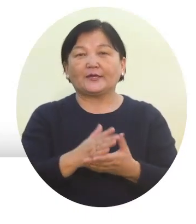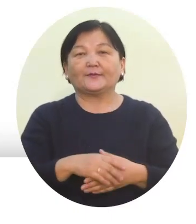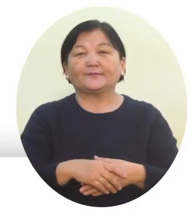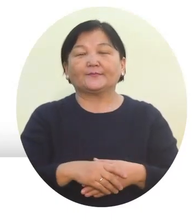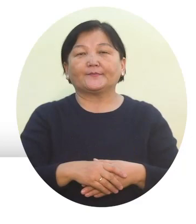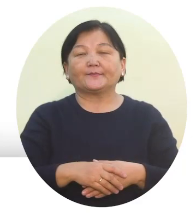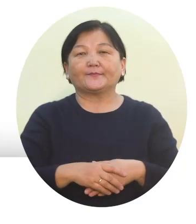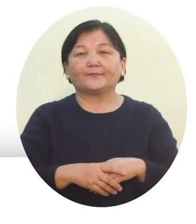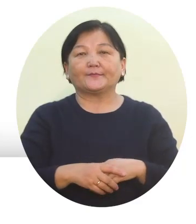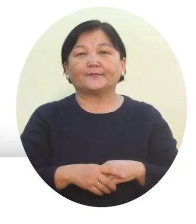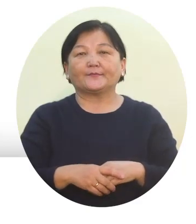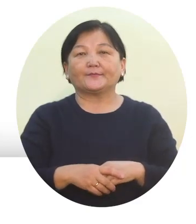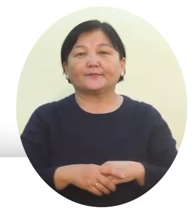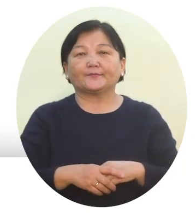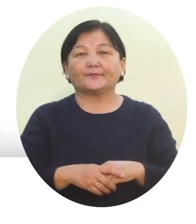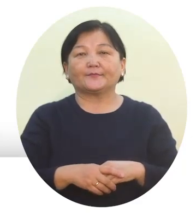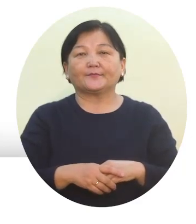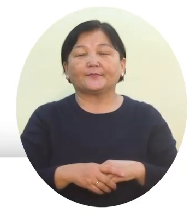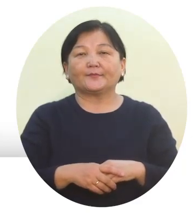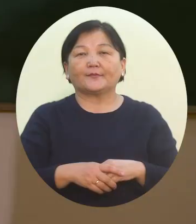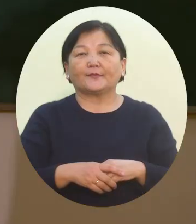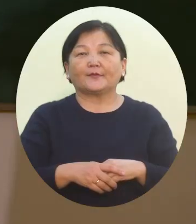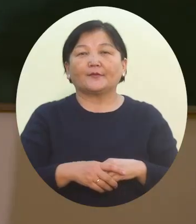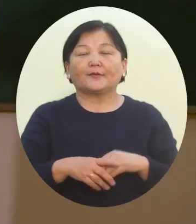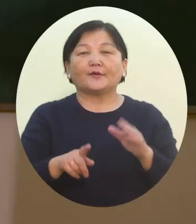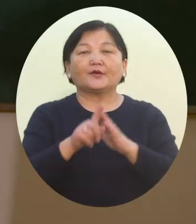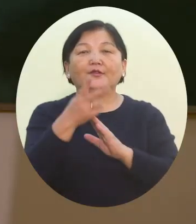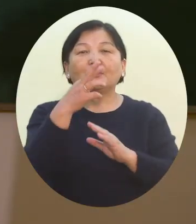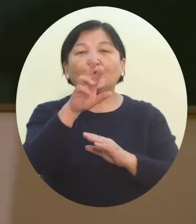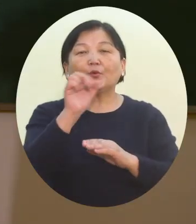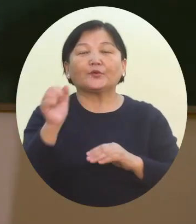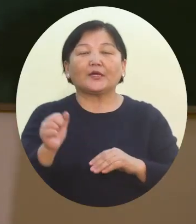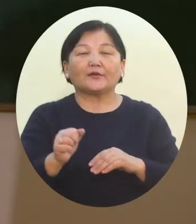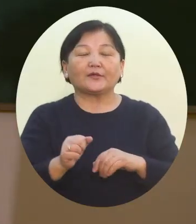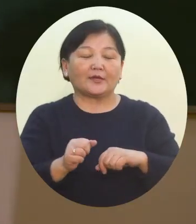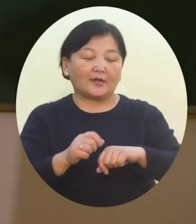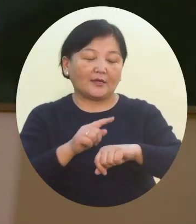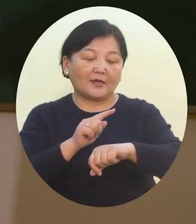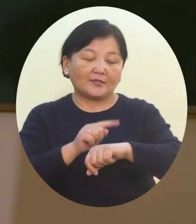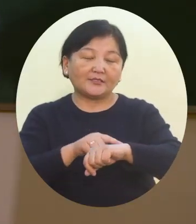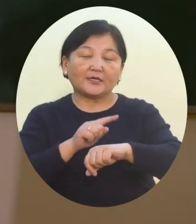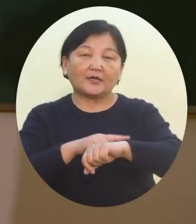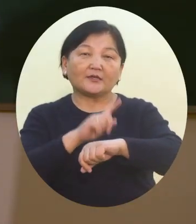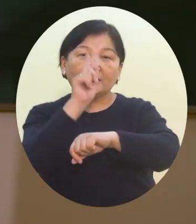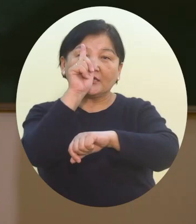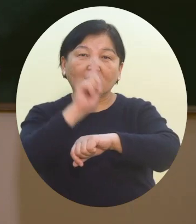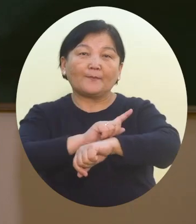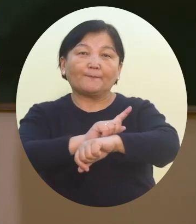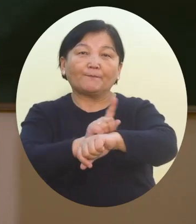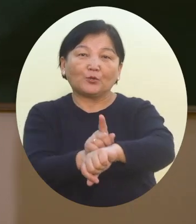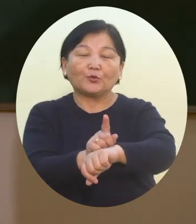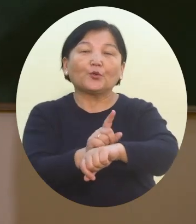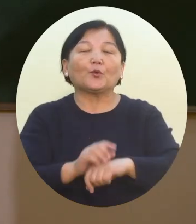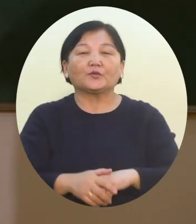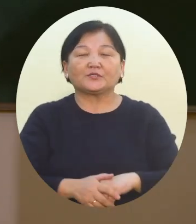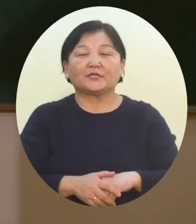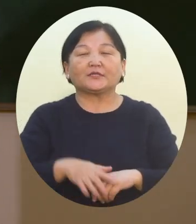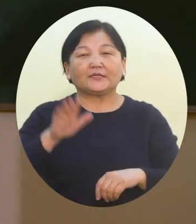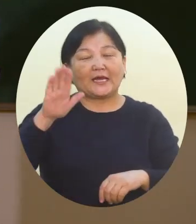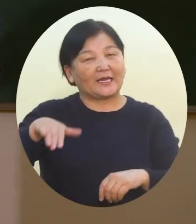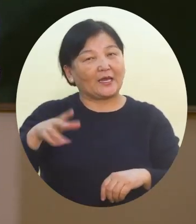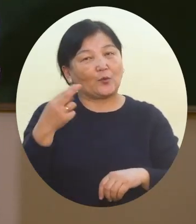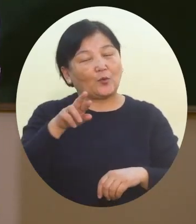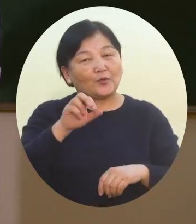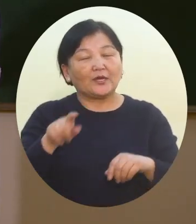тэгвэл эхний удаа хэмжигдэхтэй бол 1 минутын хугацаанд судасныхаа цохилтыг хэмжин, дараагийн удаа ч гэсэн 1 минутын